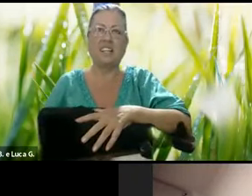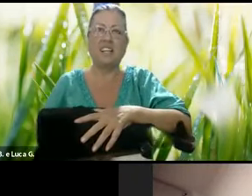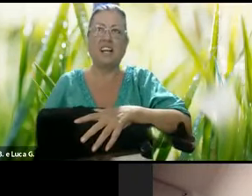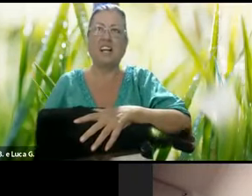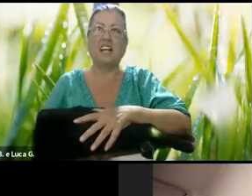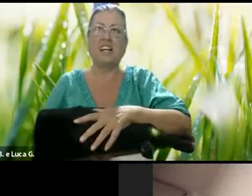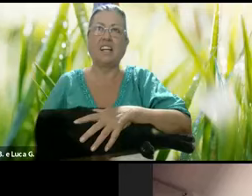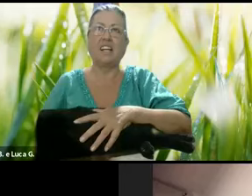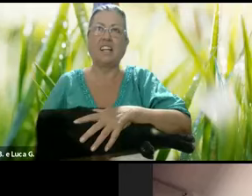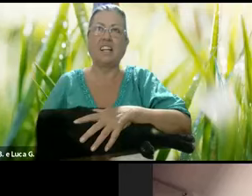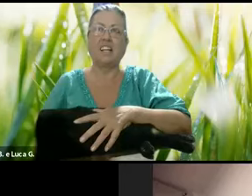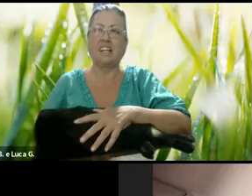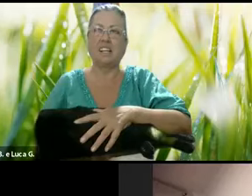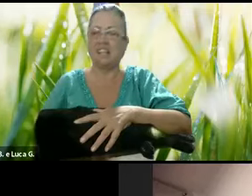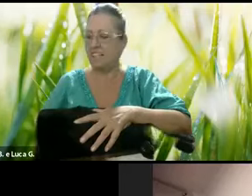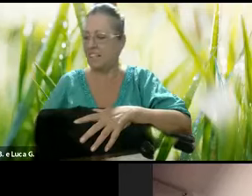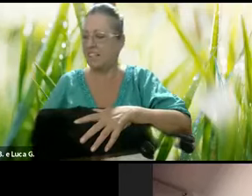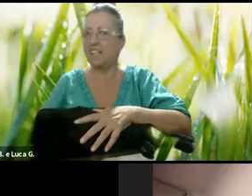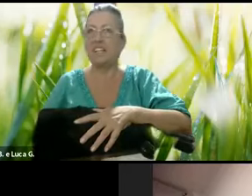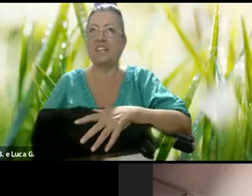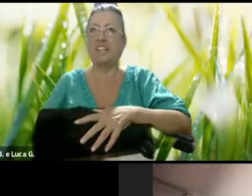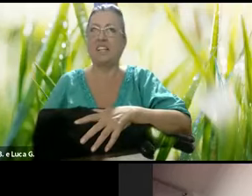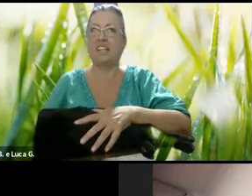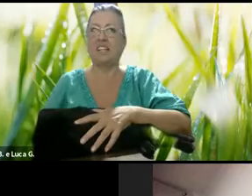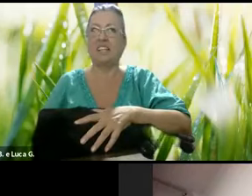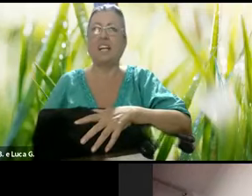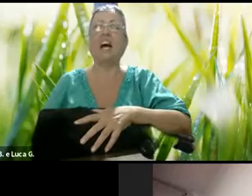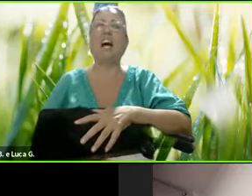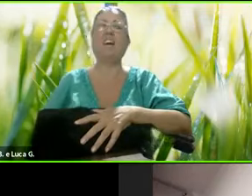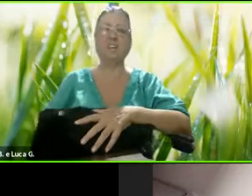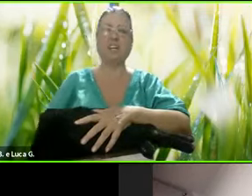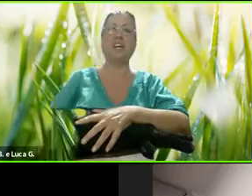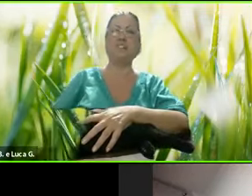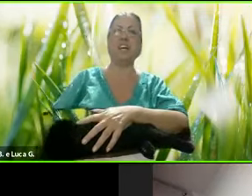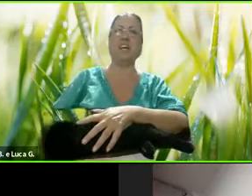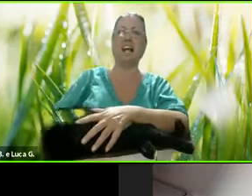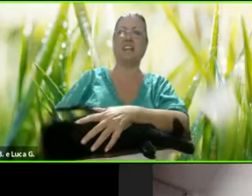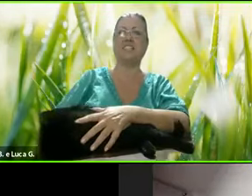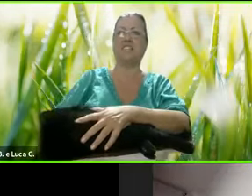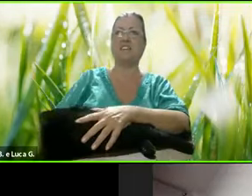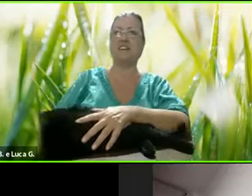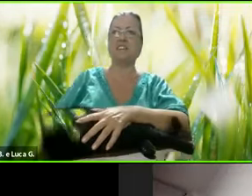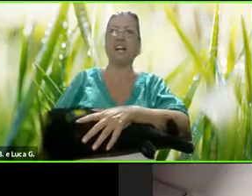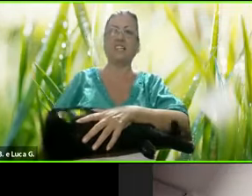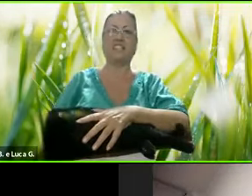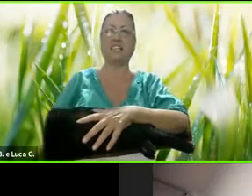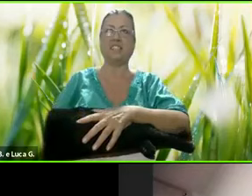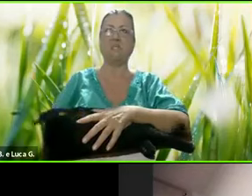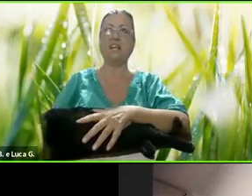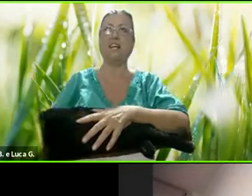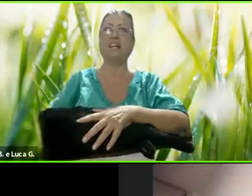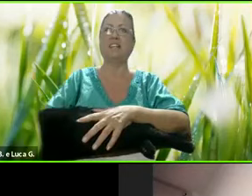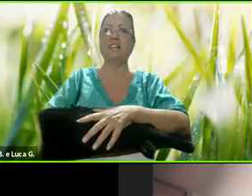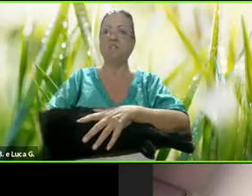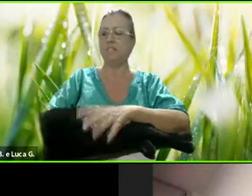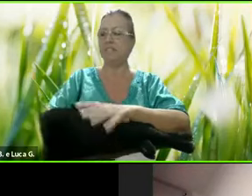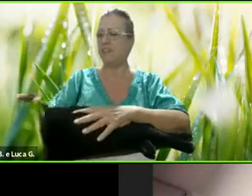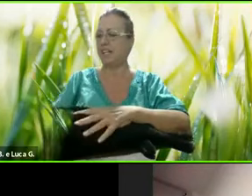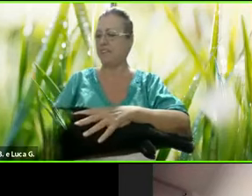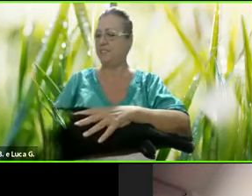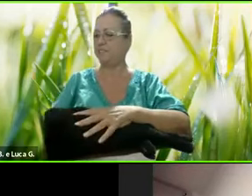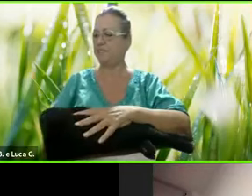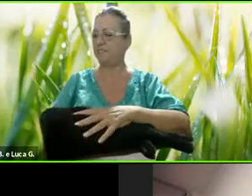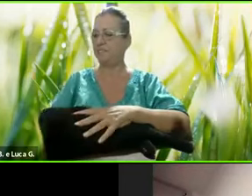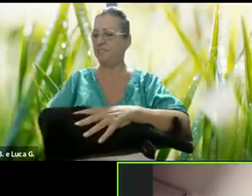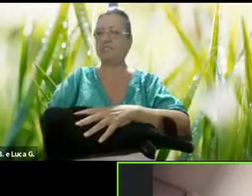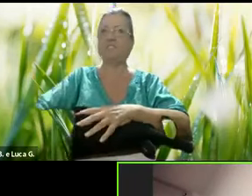Ah? Ho provato a vedere sullo specchio dell'animo, però non ho trovato domande. Ah, ok, ok, grazie Saverio, grazie, grazie mille. Dimmi